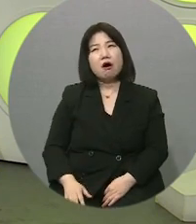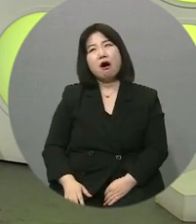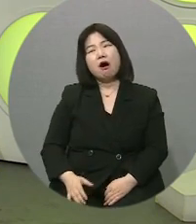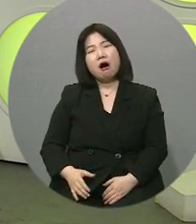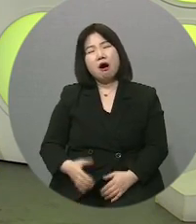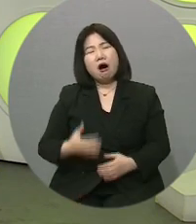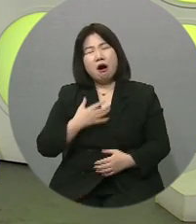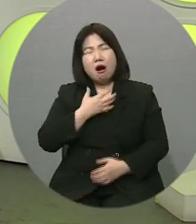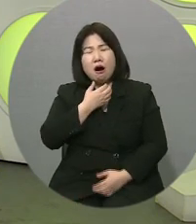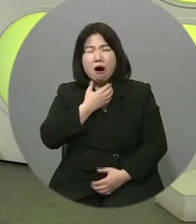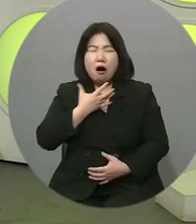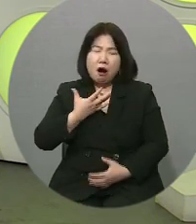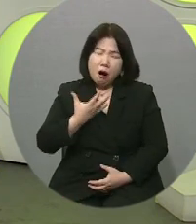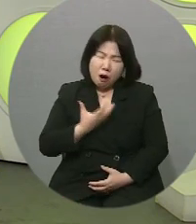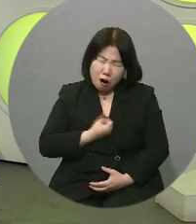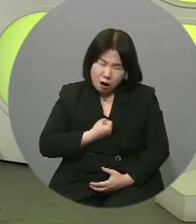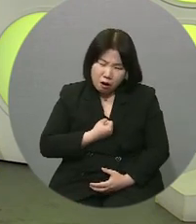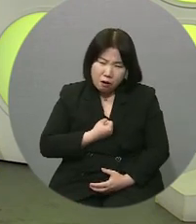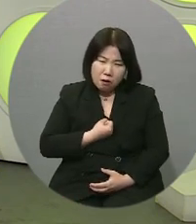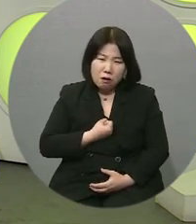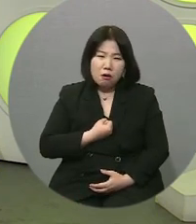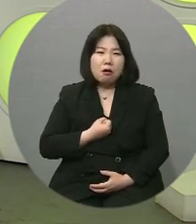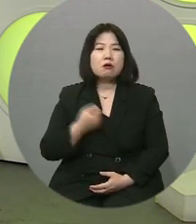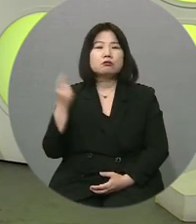같은 소식이었습니다.